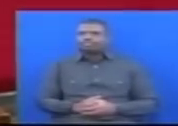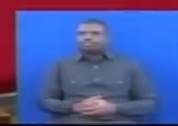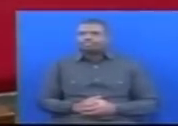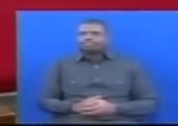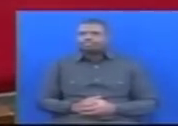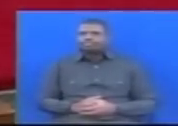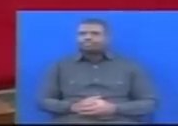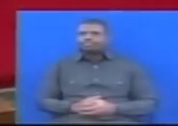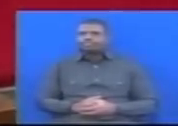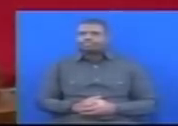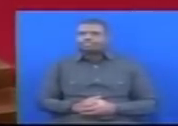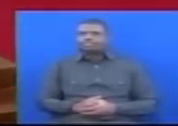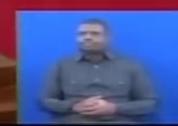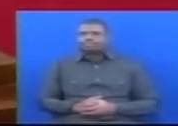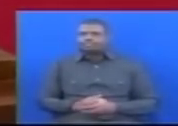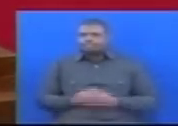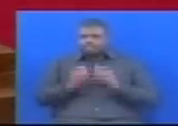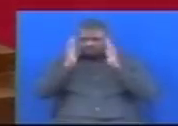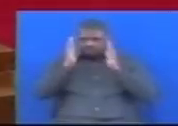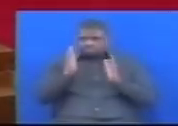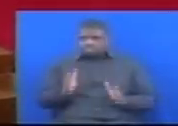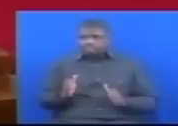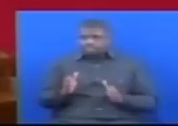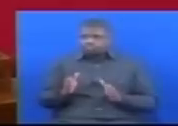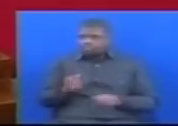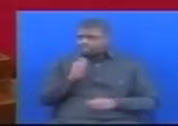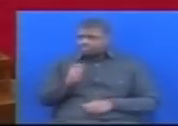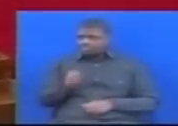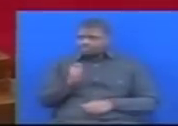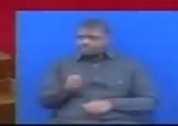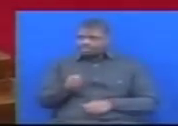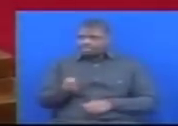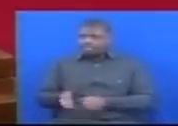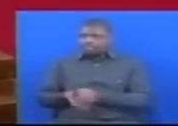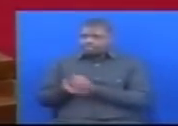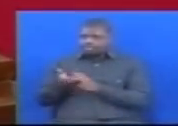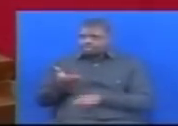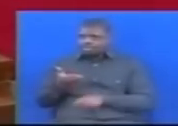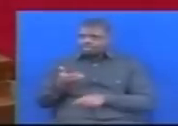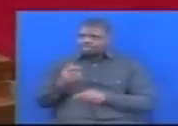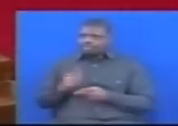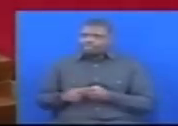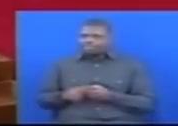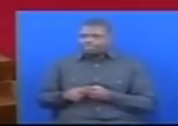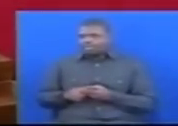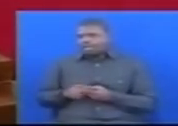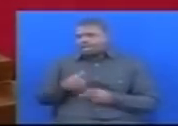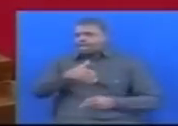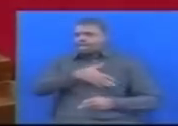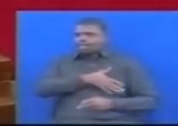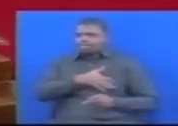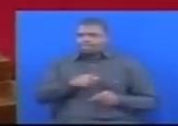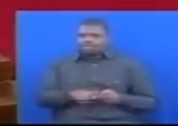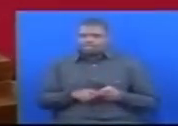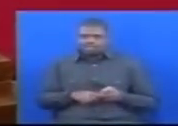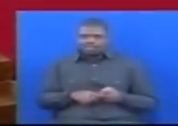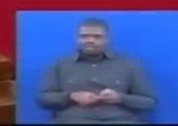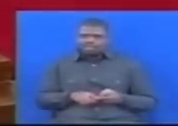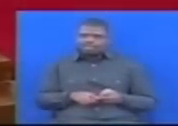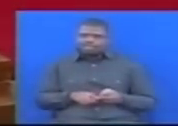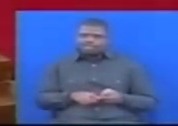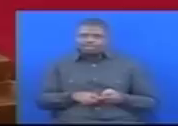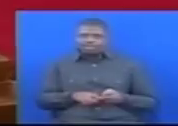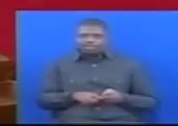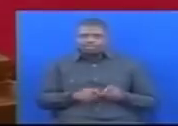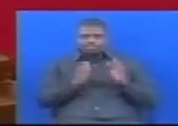Angelina Mabula anajibu. Mheshimiwa speaker, kwa niaba ya waziri wa ardhi, nyumba na maendeleo makazi, napenda kujibu swali la mheshimiwa